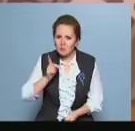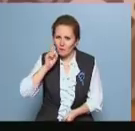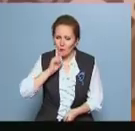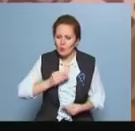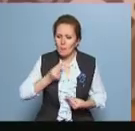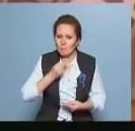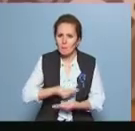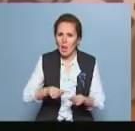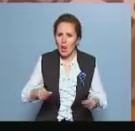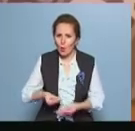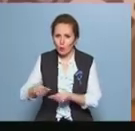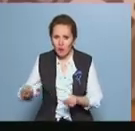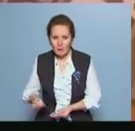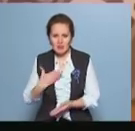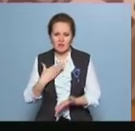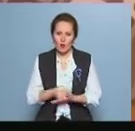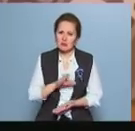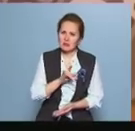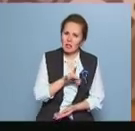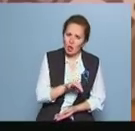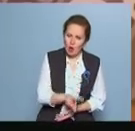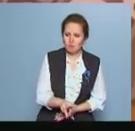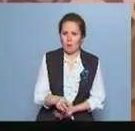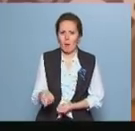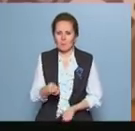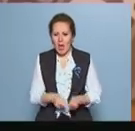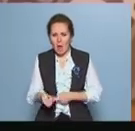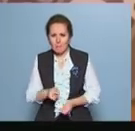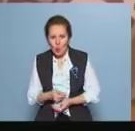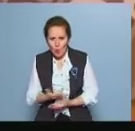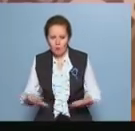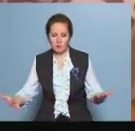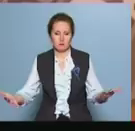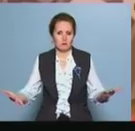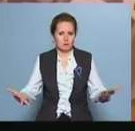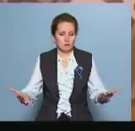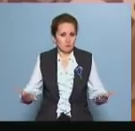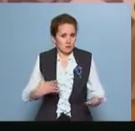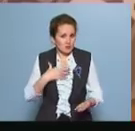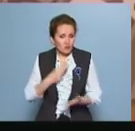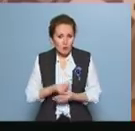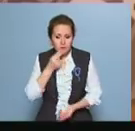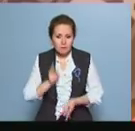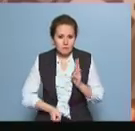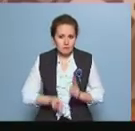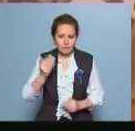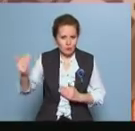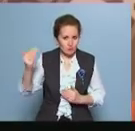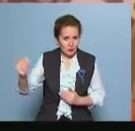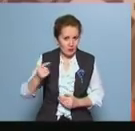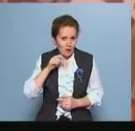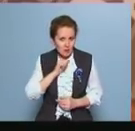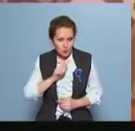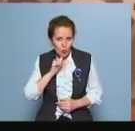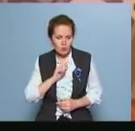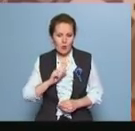эстонскими перепелками, своими сырами, своей продукцией, то как они готовили, то